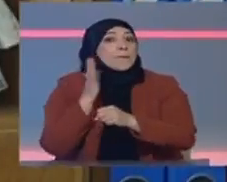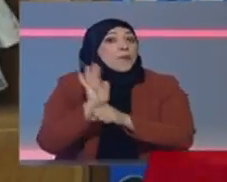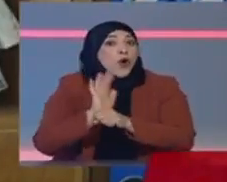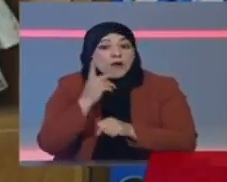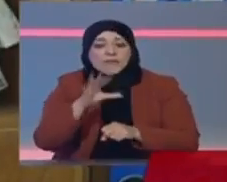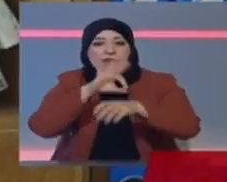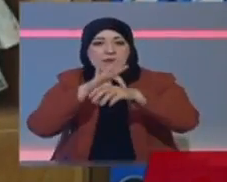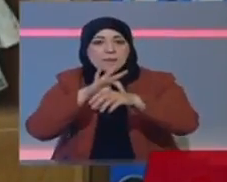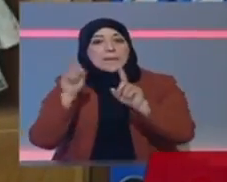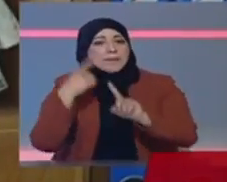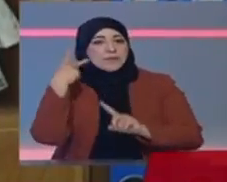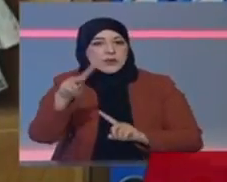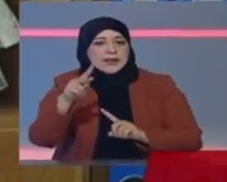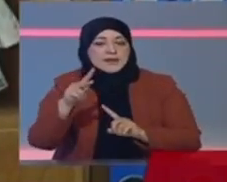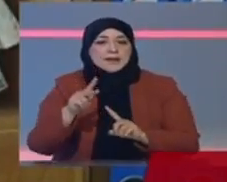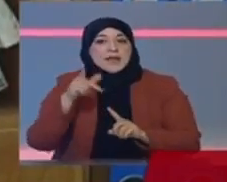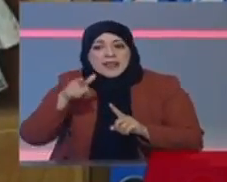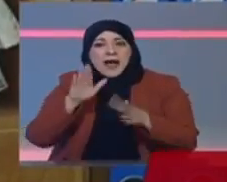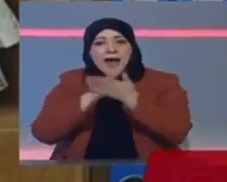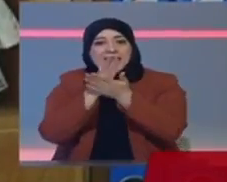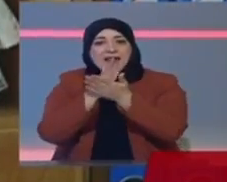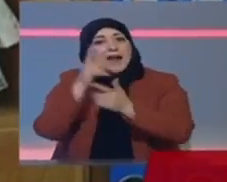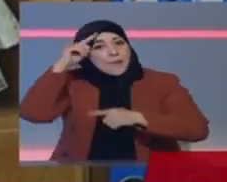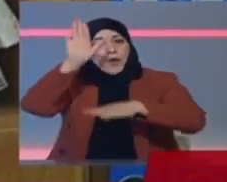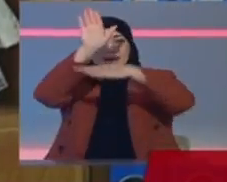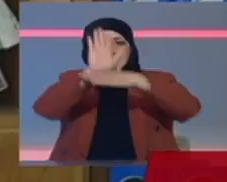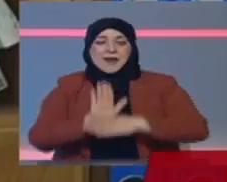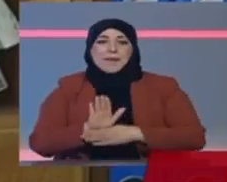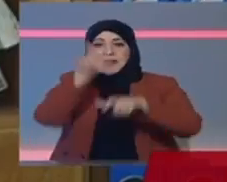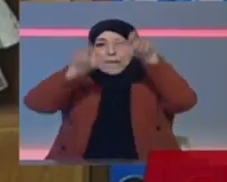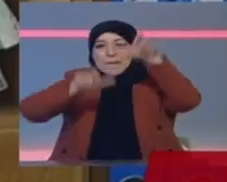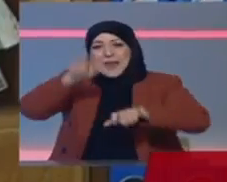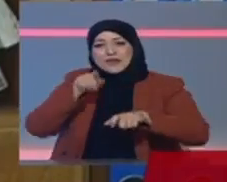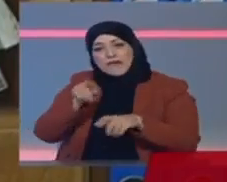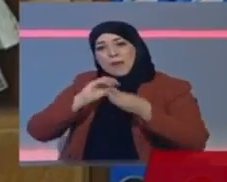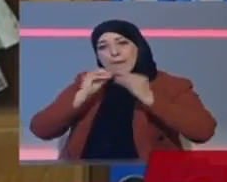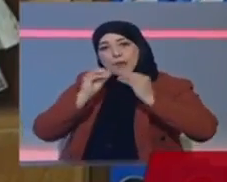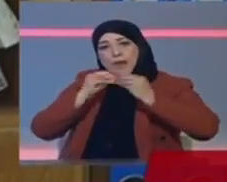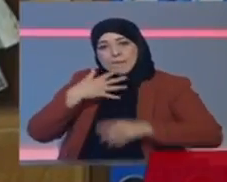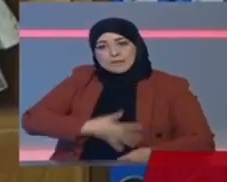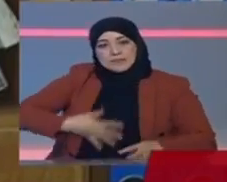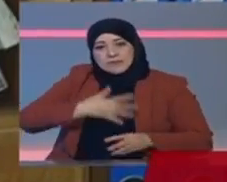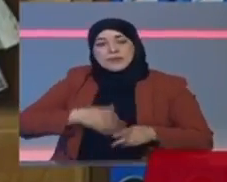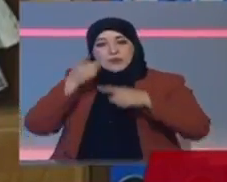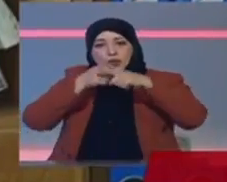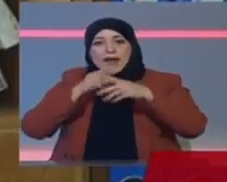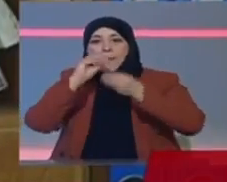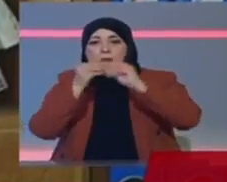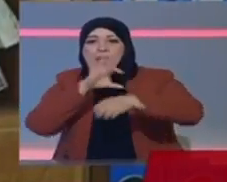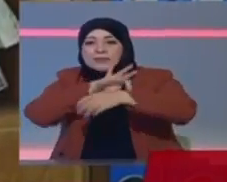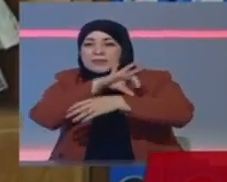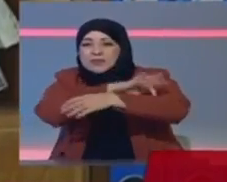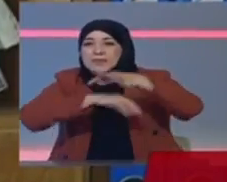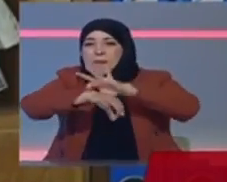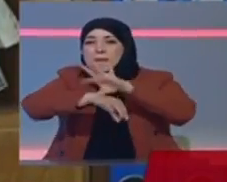وهذا الكل عمليه المرضى هيذا اللي هو ما ياخذوها على على دوي ما